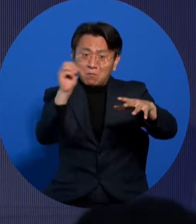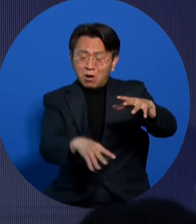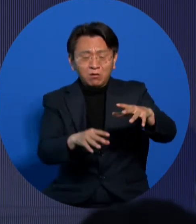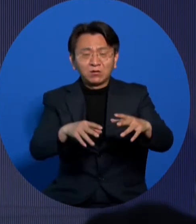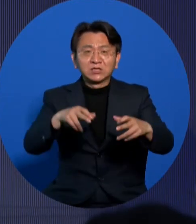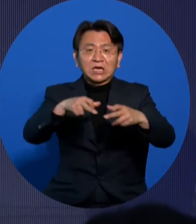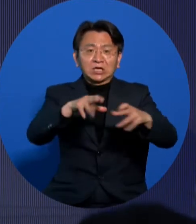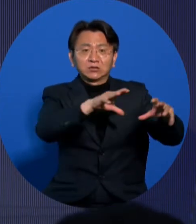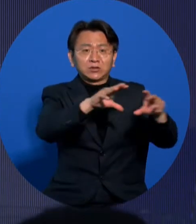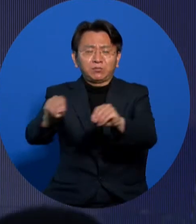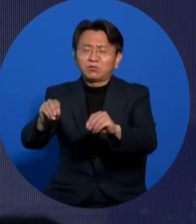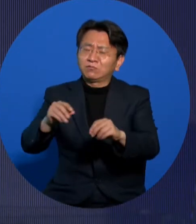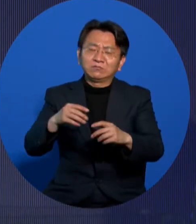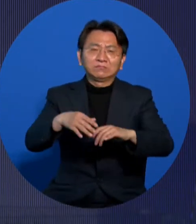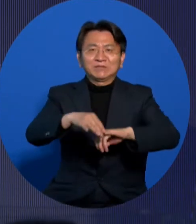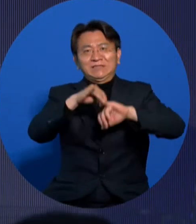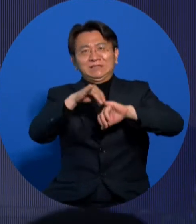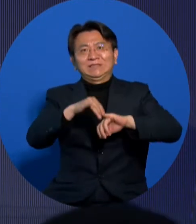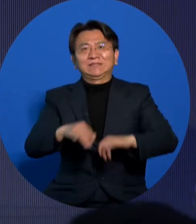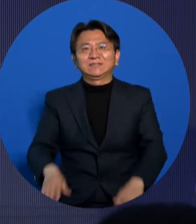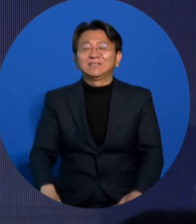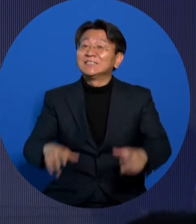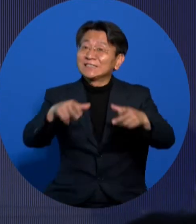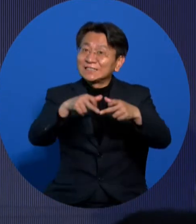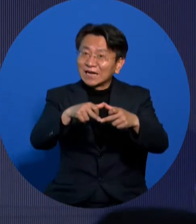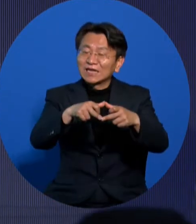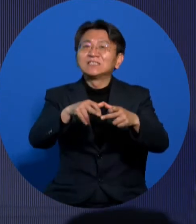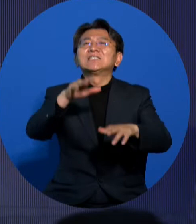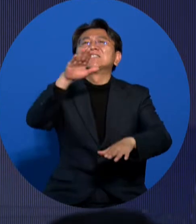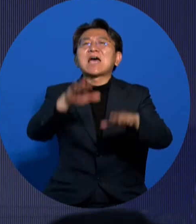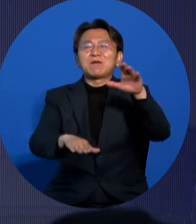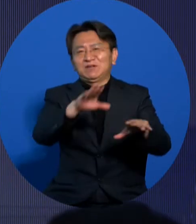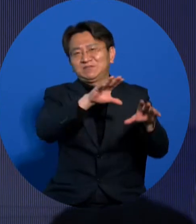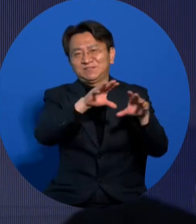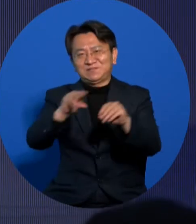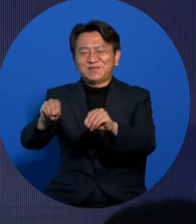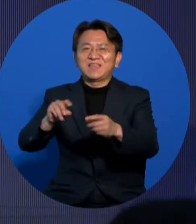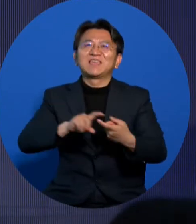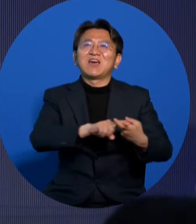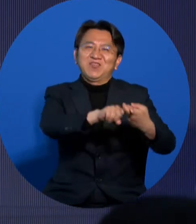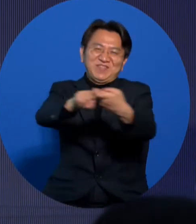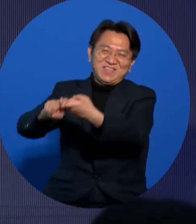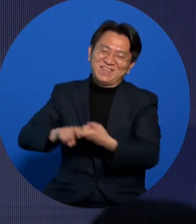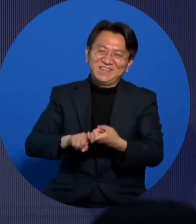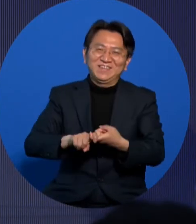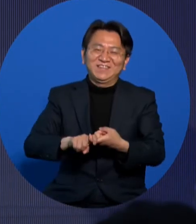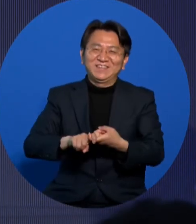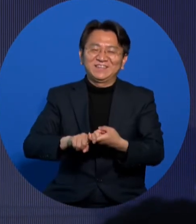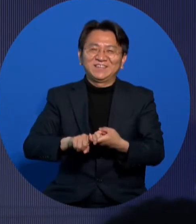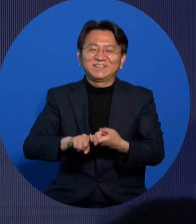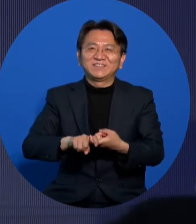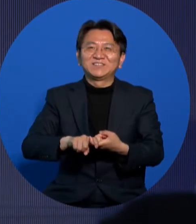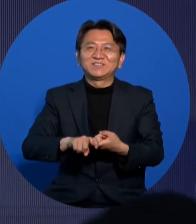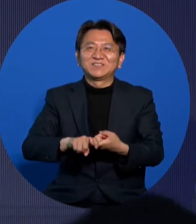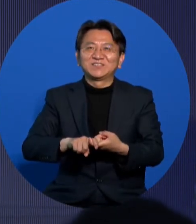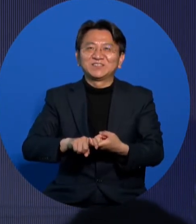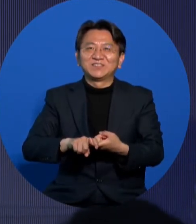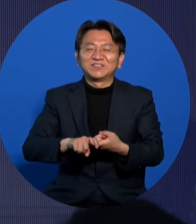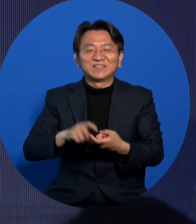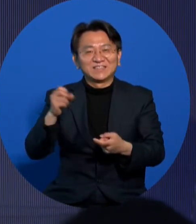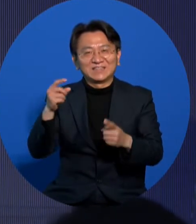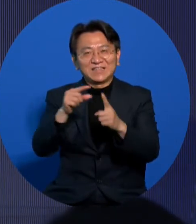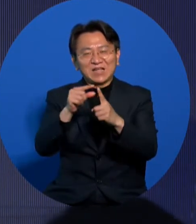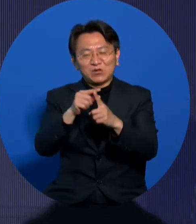있는데 이 차별을 철폐하고자 하는 만들어지는 단체 연대 조직인데요. 이런 것들을 한번 다시